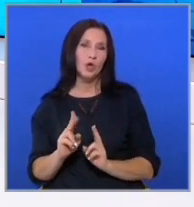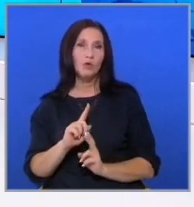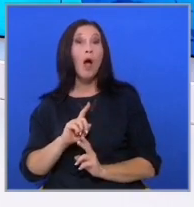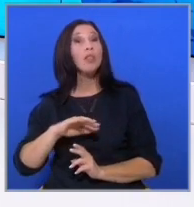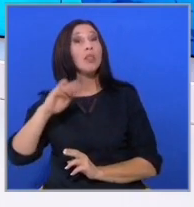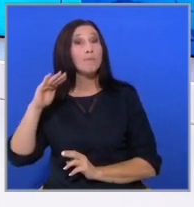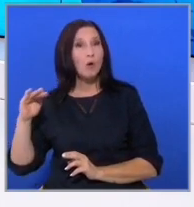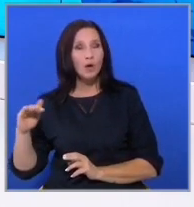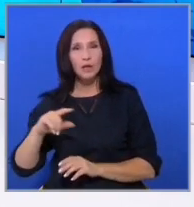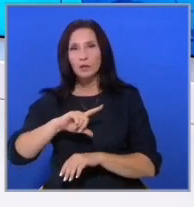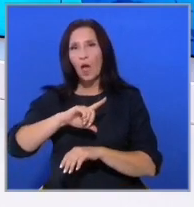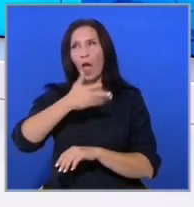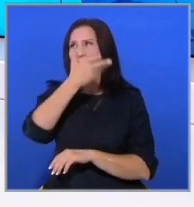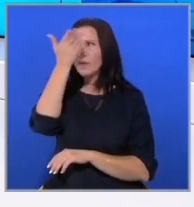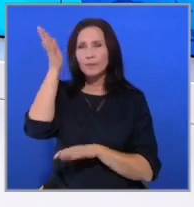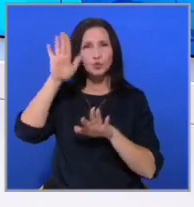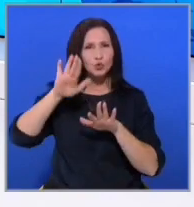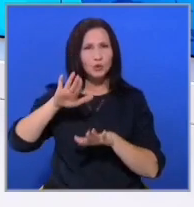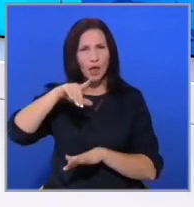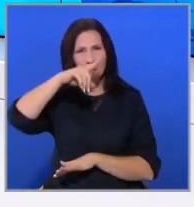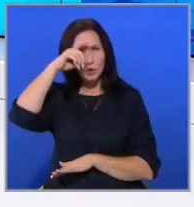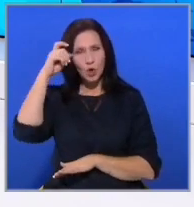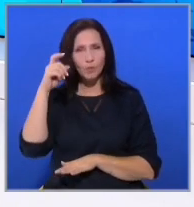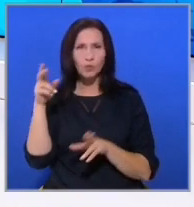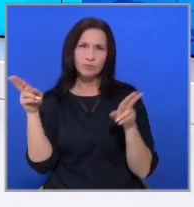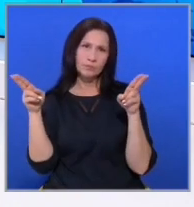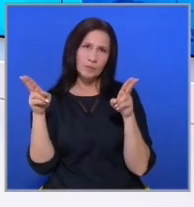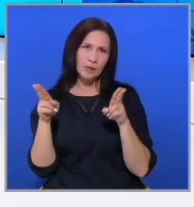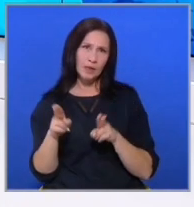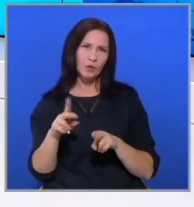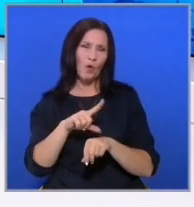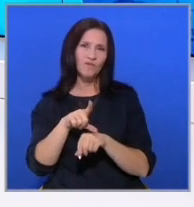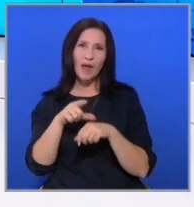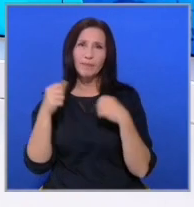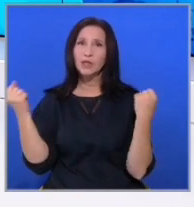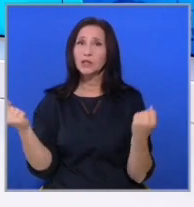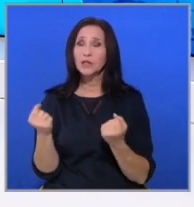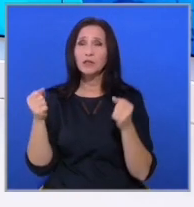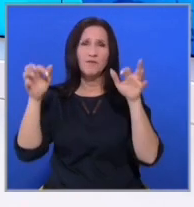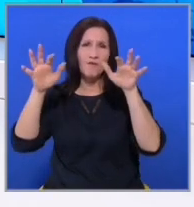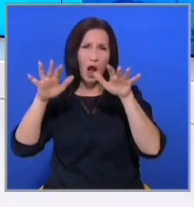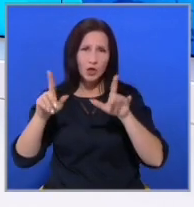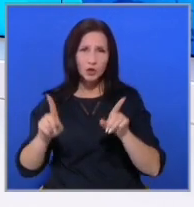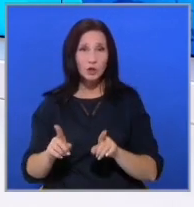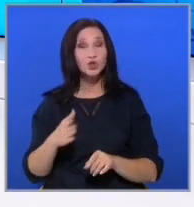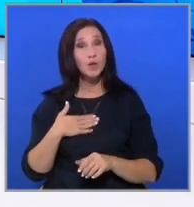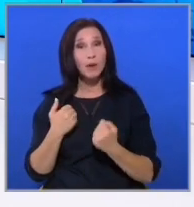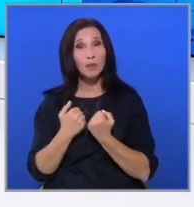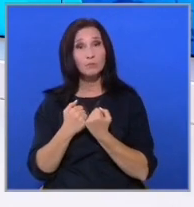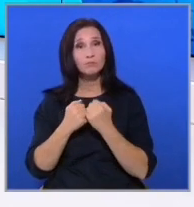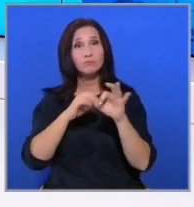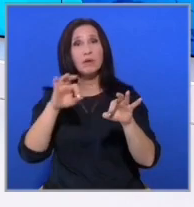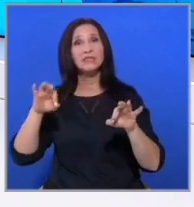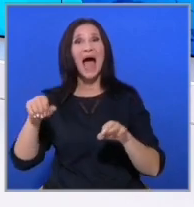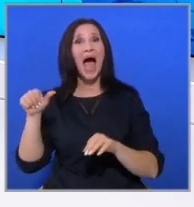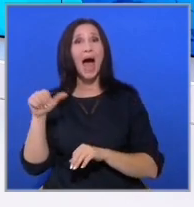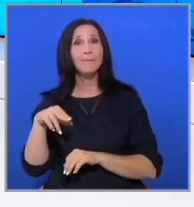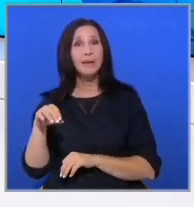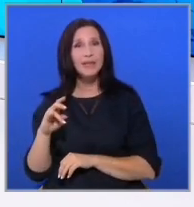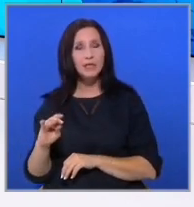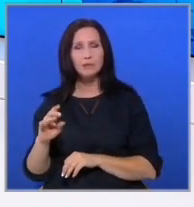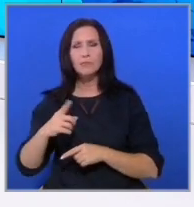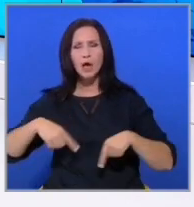на Балканите времето ще остане топло. Краткотрайни, временно интензивни валежи и гръмотевици ще има на места на Апенините, а в района